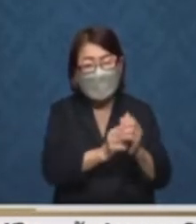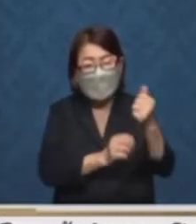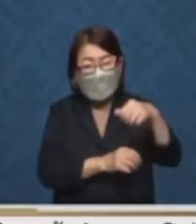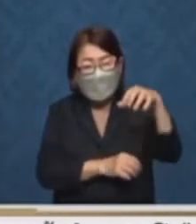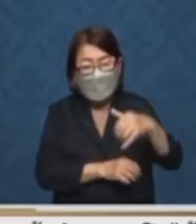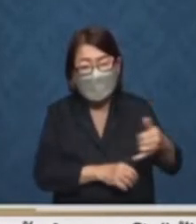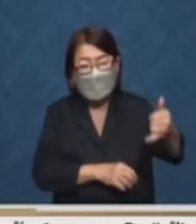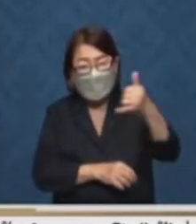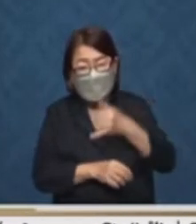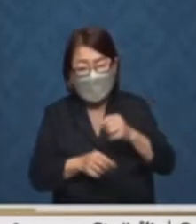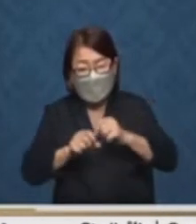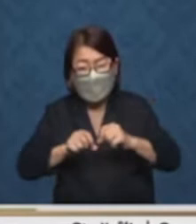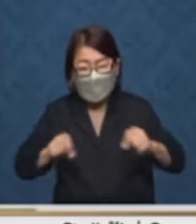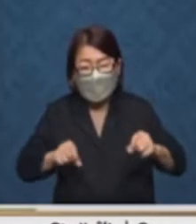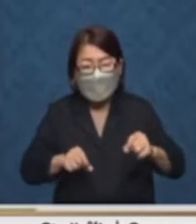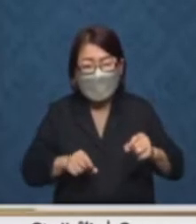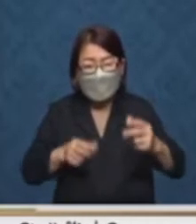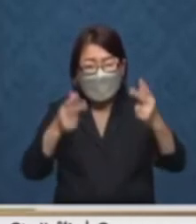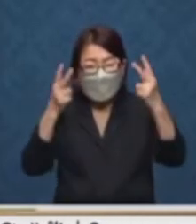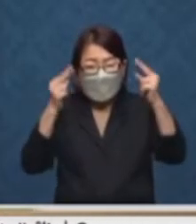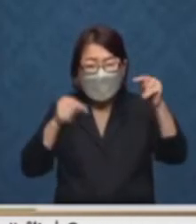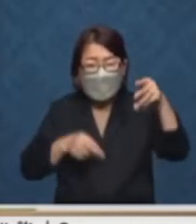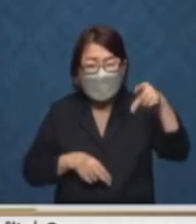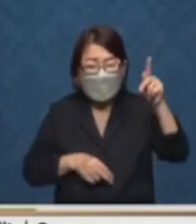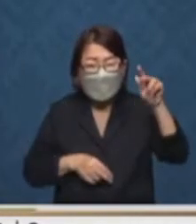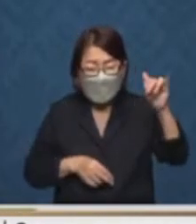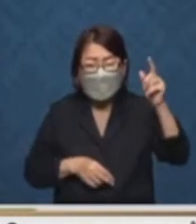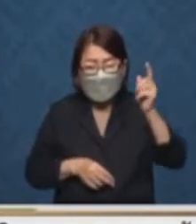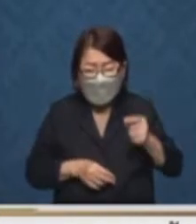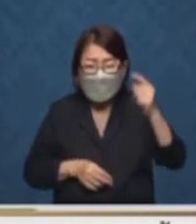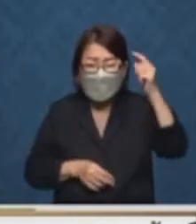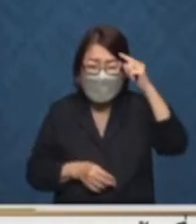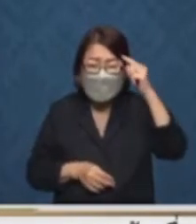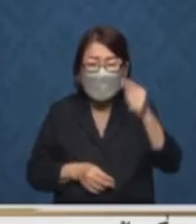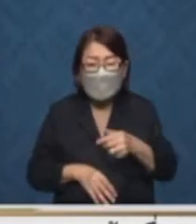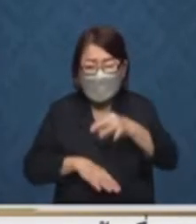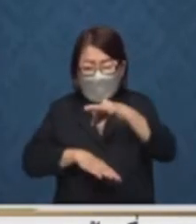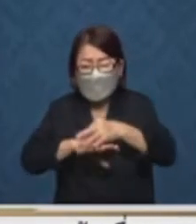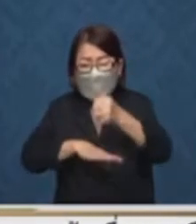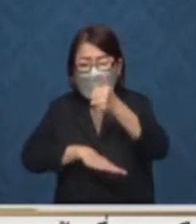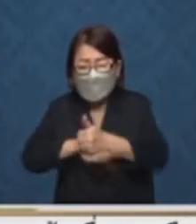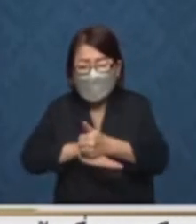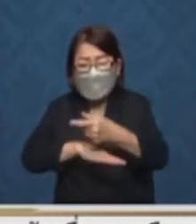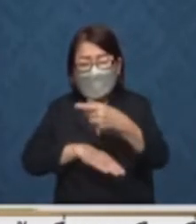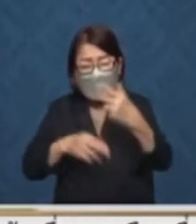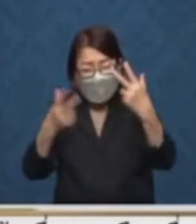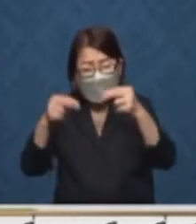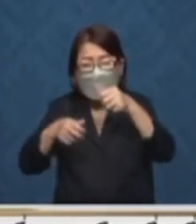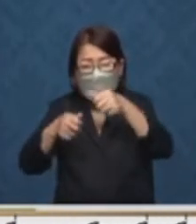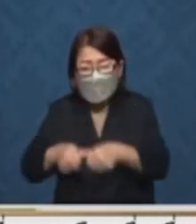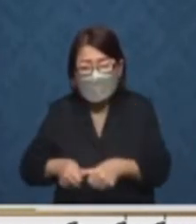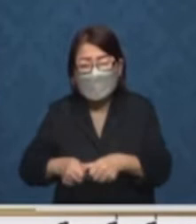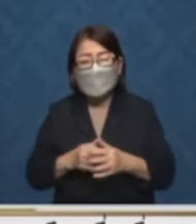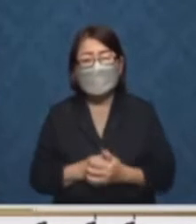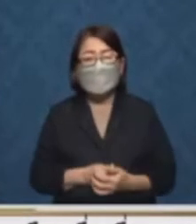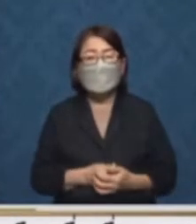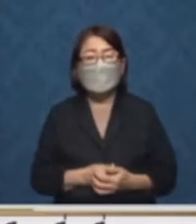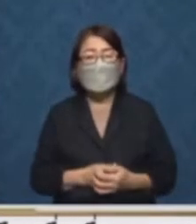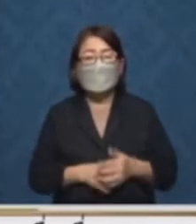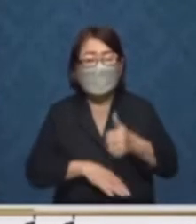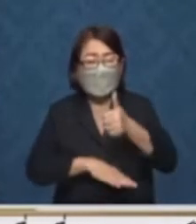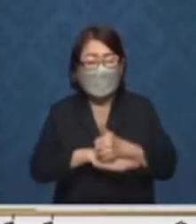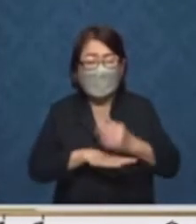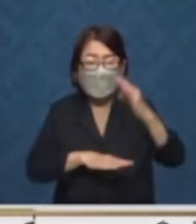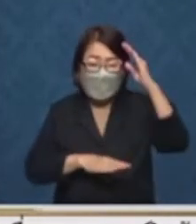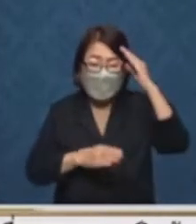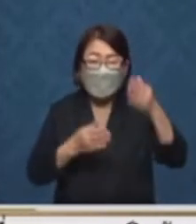พลเอกประยุทธ์ท่านจะบอกไม่รู้เรื่องไม่ได้นะท่านนั่งเป็นนายกตั้งแต่ประยุทธ์1ประยุทธ์2และตอนในบิ๊กเรือเนี่ยโทษนะฮะพ